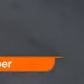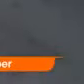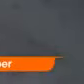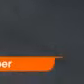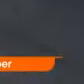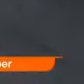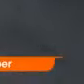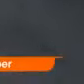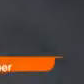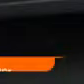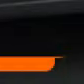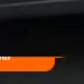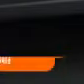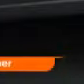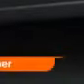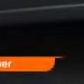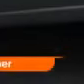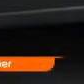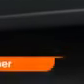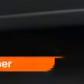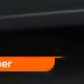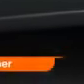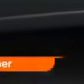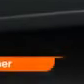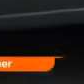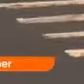eylemine başladı muhtarın isyanı birazdan